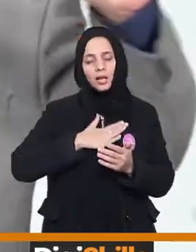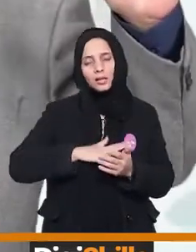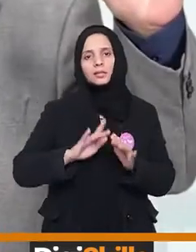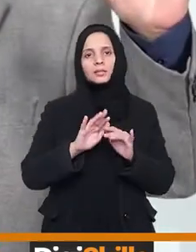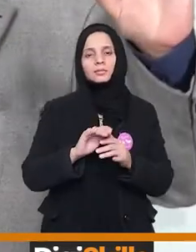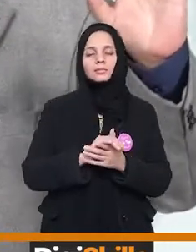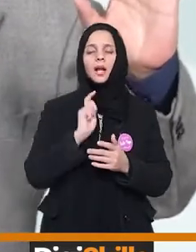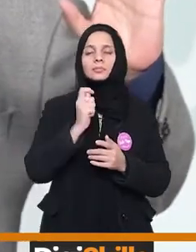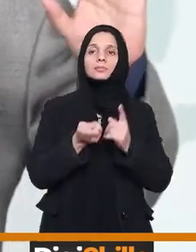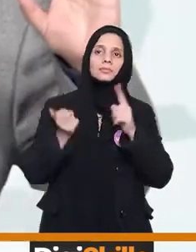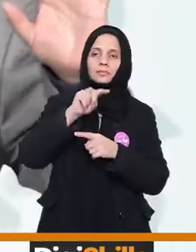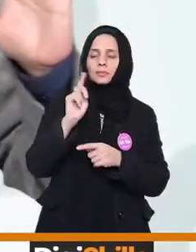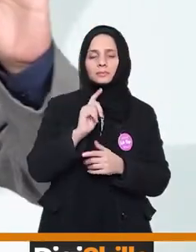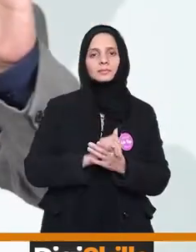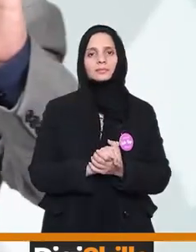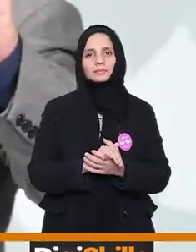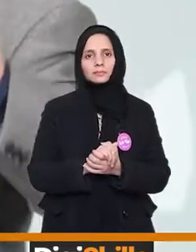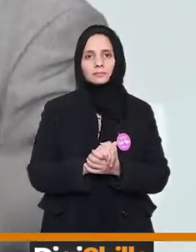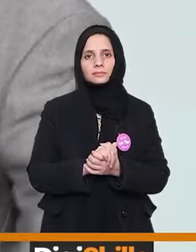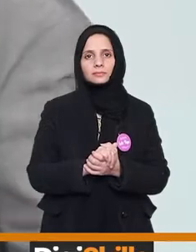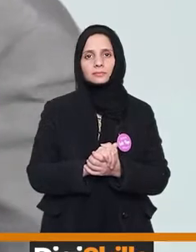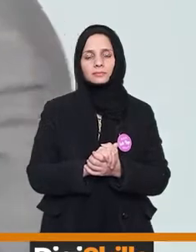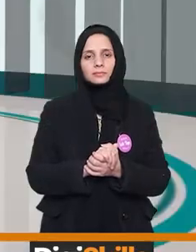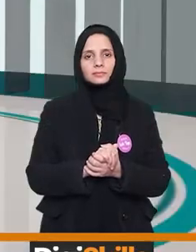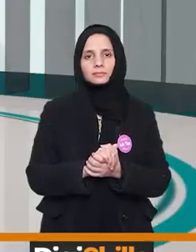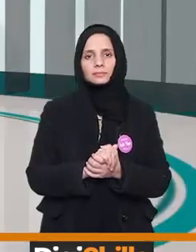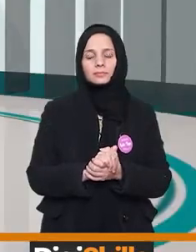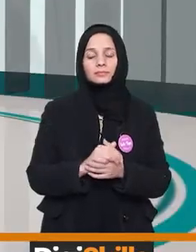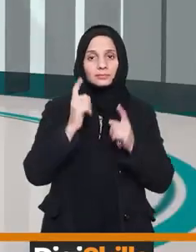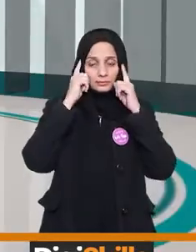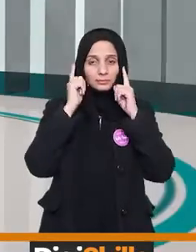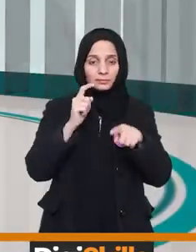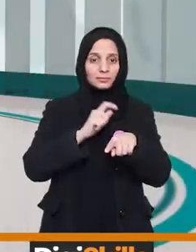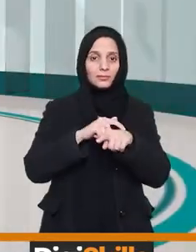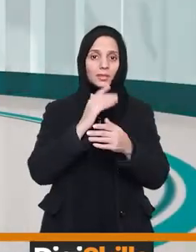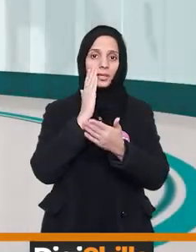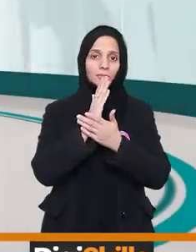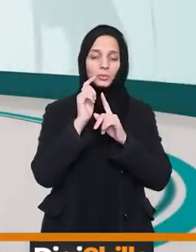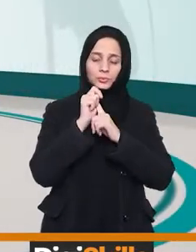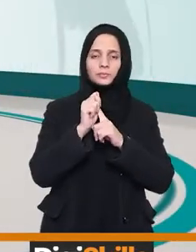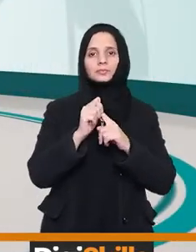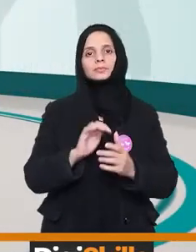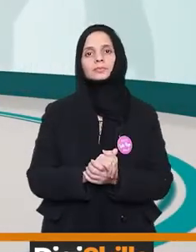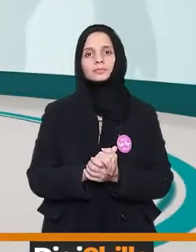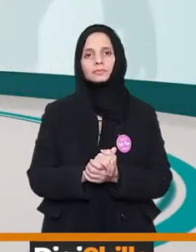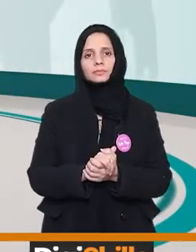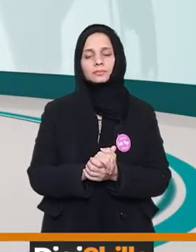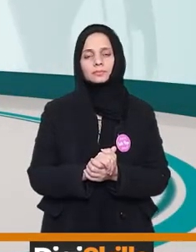اور ریلیکس ہو جائیں اور آج کا کام کل پہ ٹال دیں۔ اسٹے آن دا کلاک۔